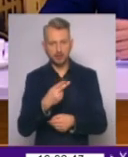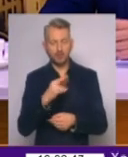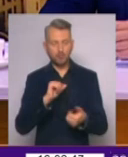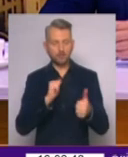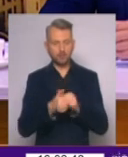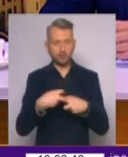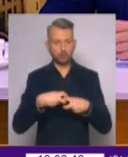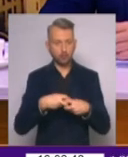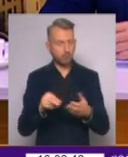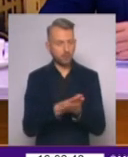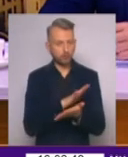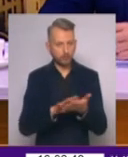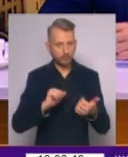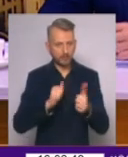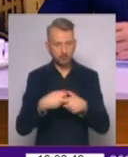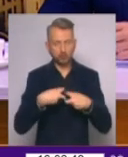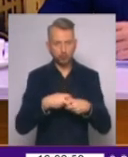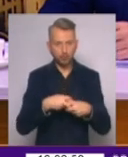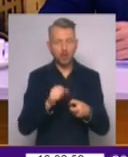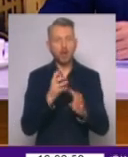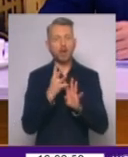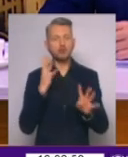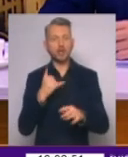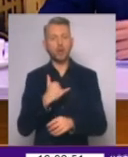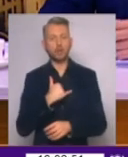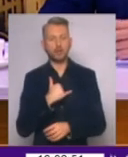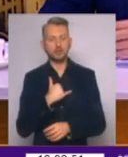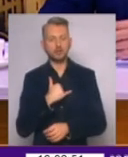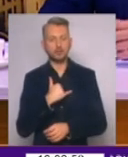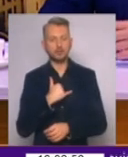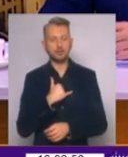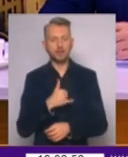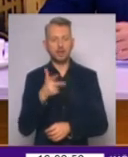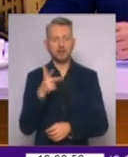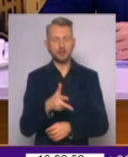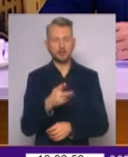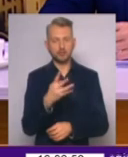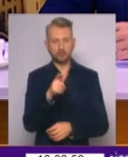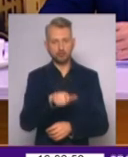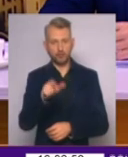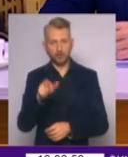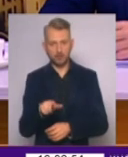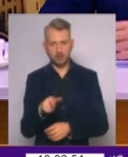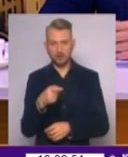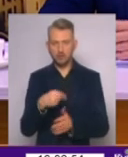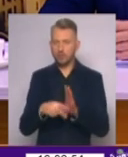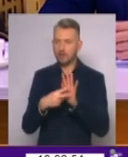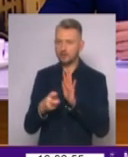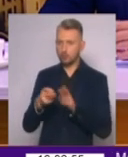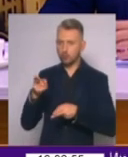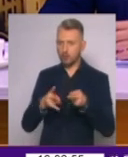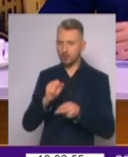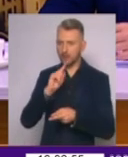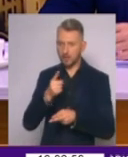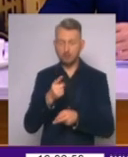суглоба, безкоштовно заміні суглоба. А черга у нас 3 тисячі чоловік. Тобто 700 операцій на рік і да, черга і